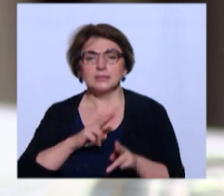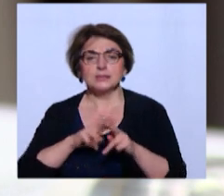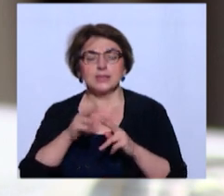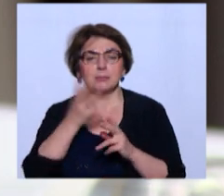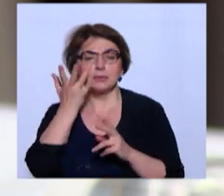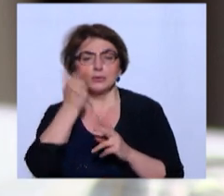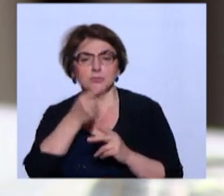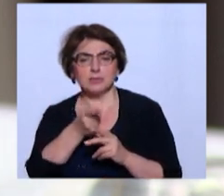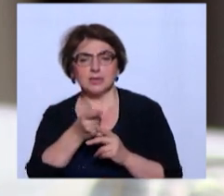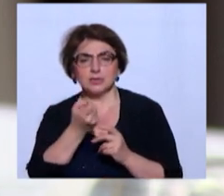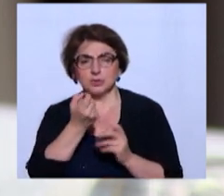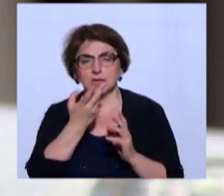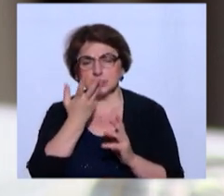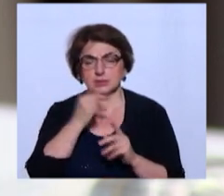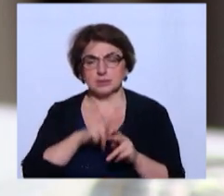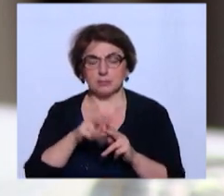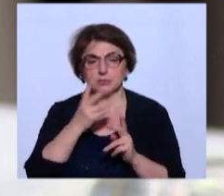ნარინჯისფერი.